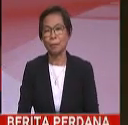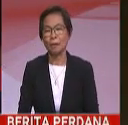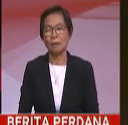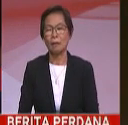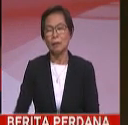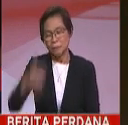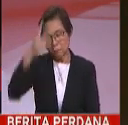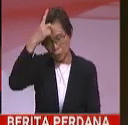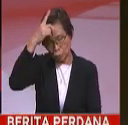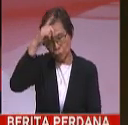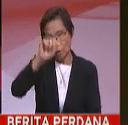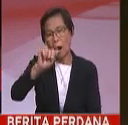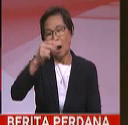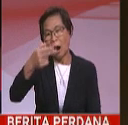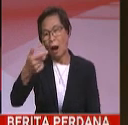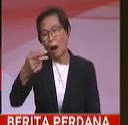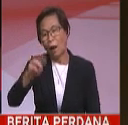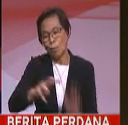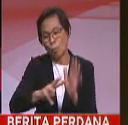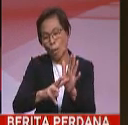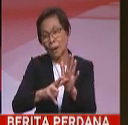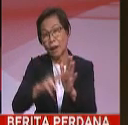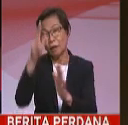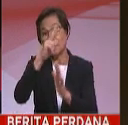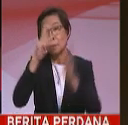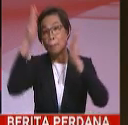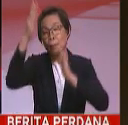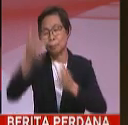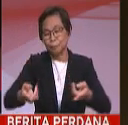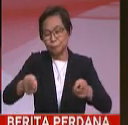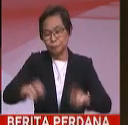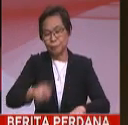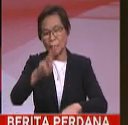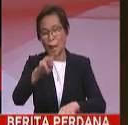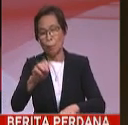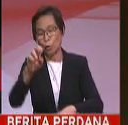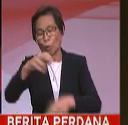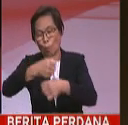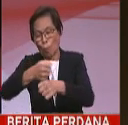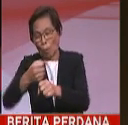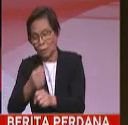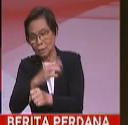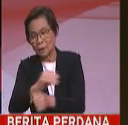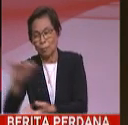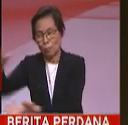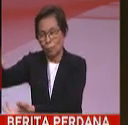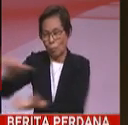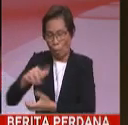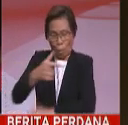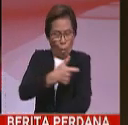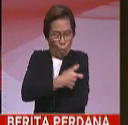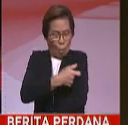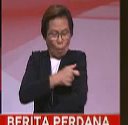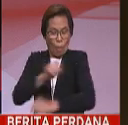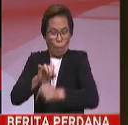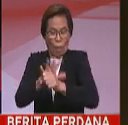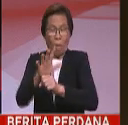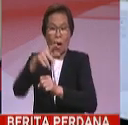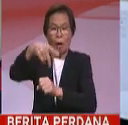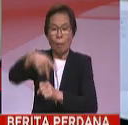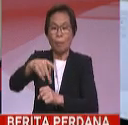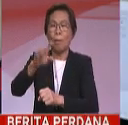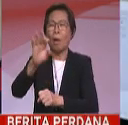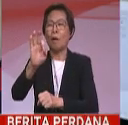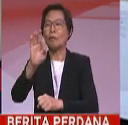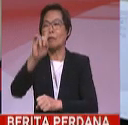Terdahulu, Datuk Seri Adham mewakili Kerajaan Malaysia menandatangani MOU pembuatan dan pembekalan vaksin COVID-19 Pfizer